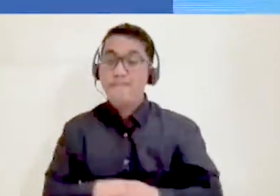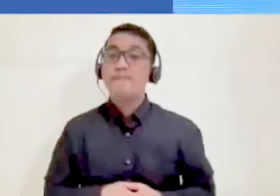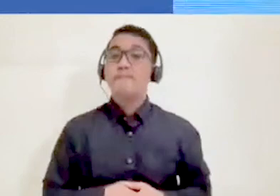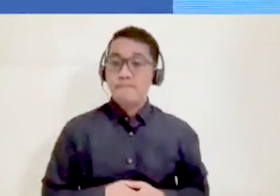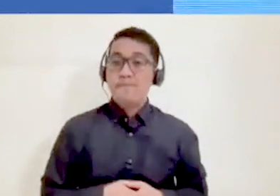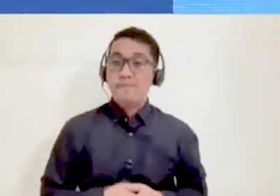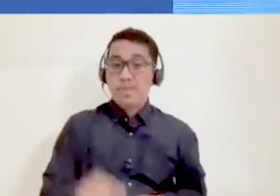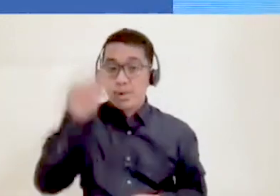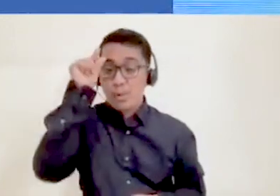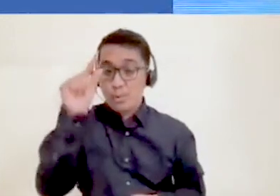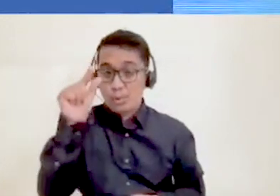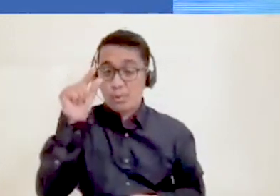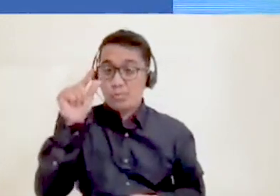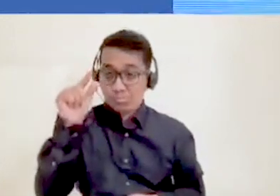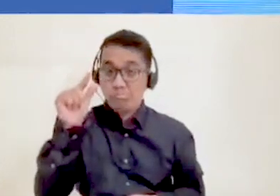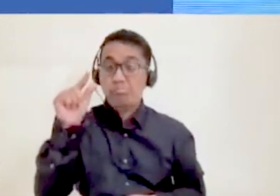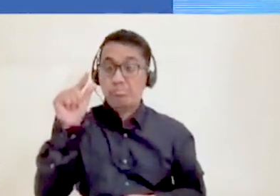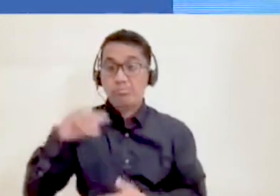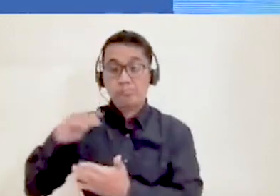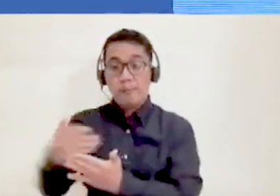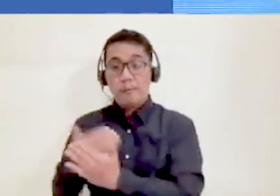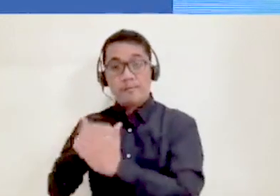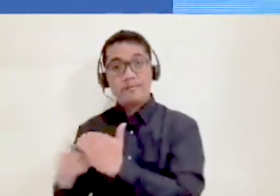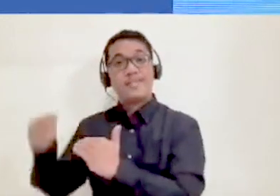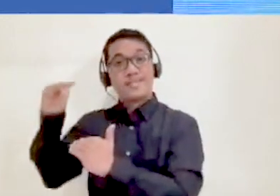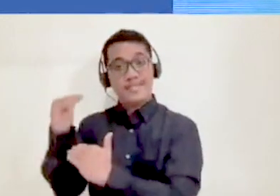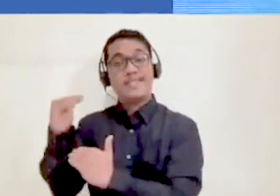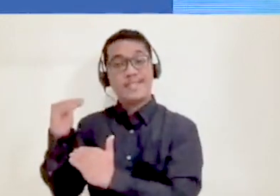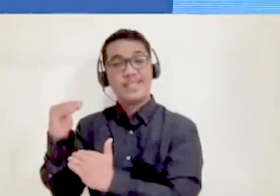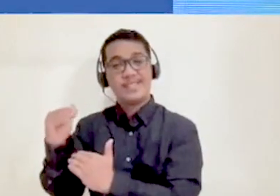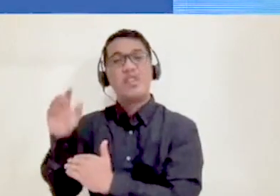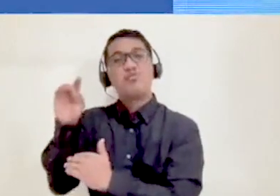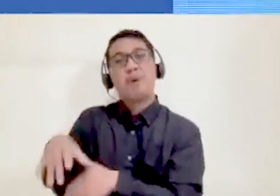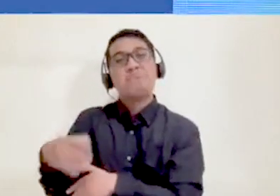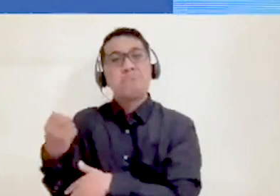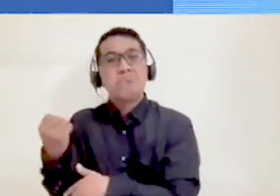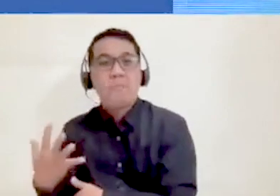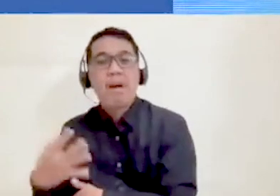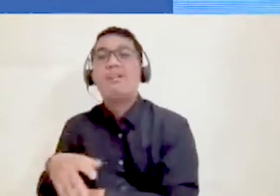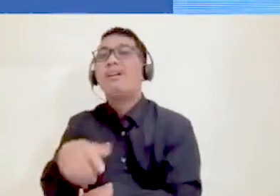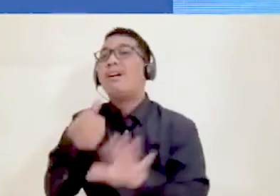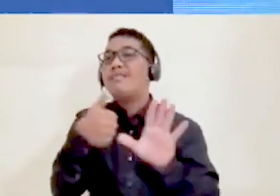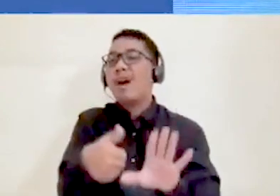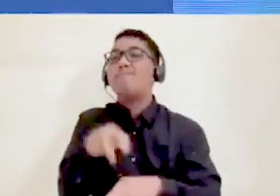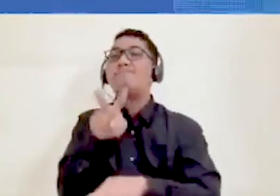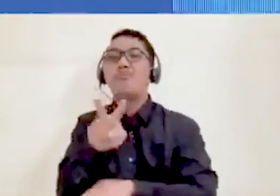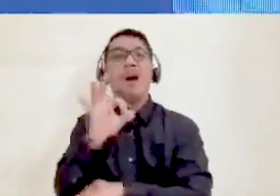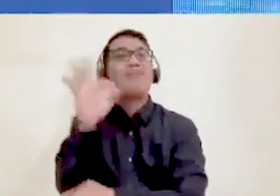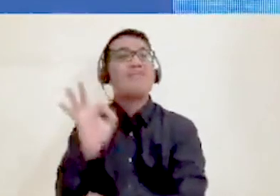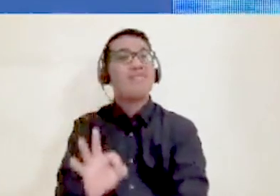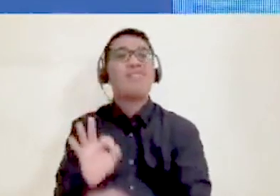untuk hair income ekonomis tak hanya 62 persen